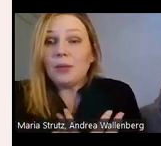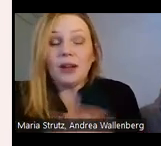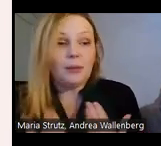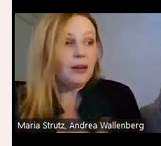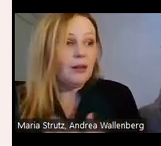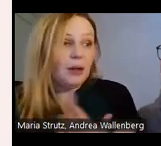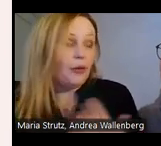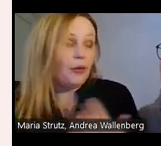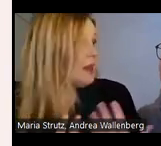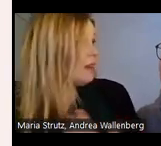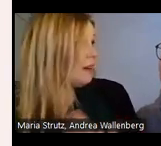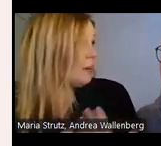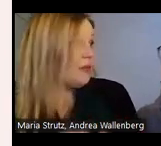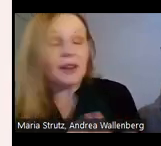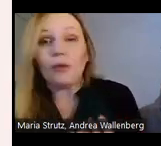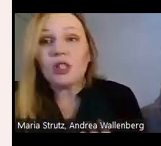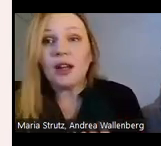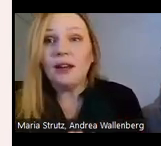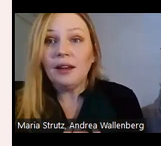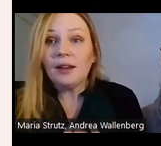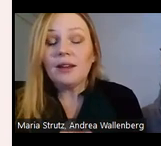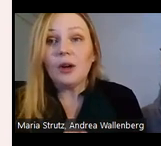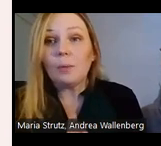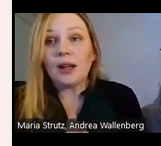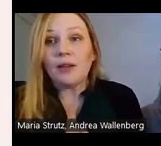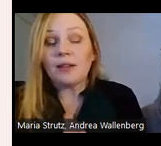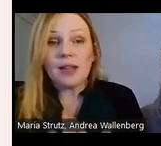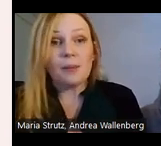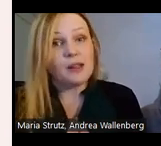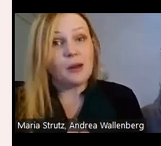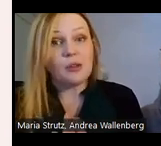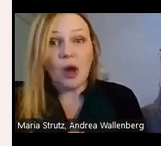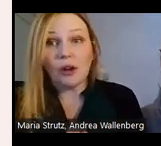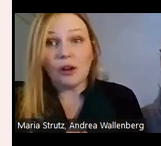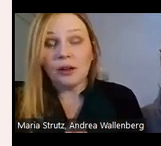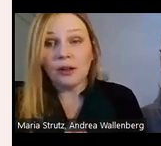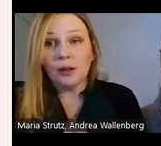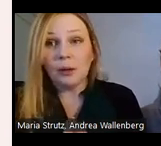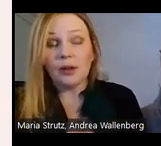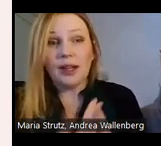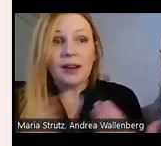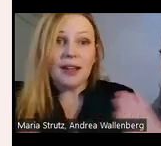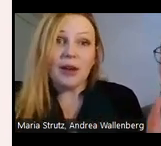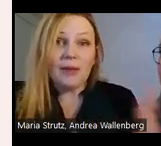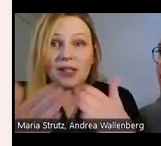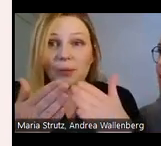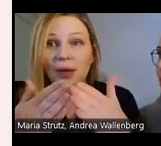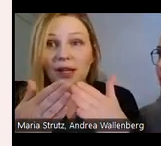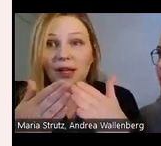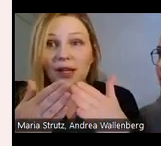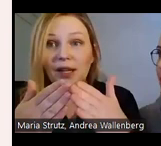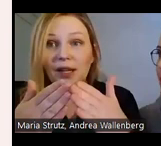min omgivning, min förälder eller min viktiga vuxna upplever samma sak som jag gör. Och vi kan rikta